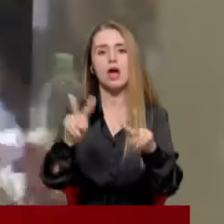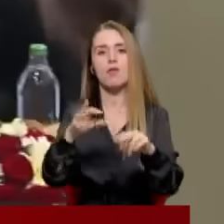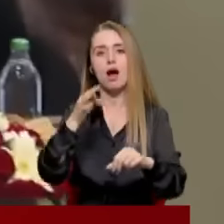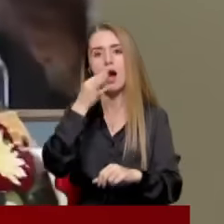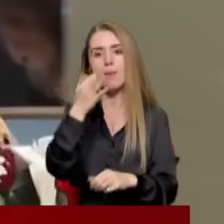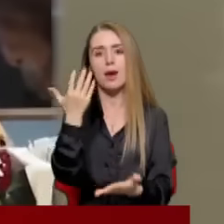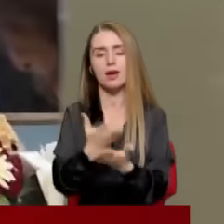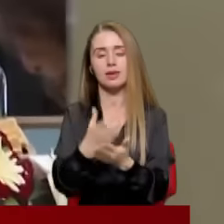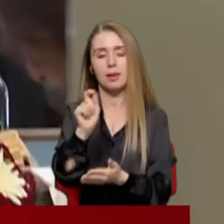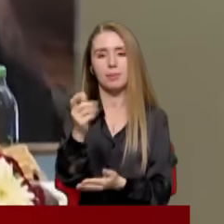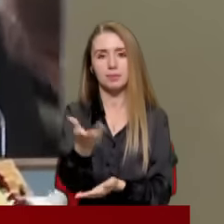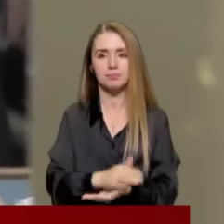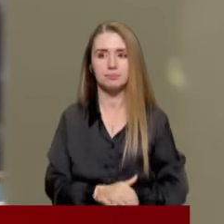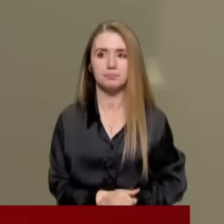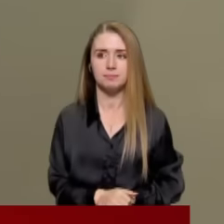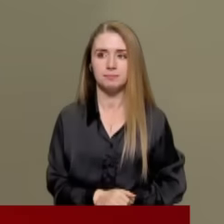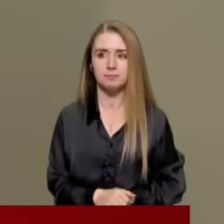görüntüledi.